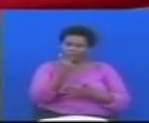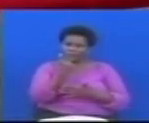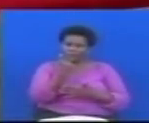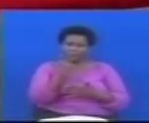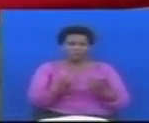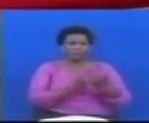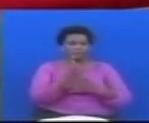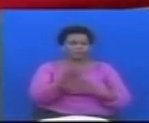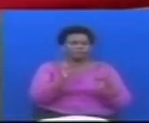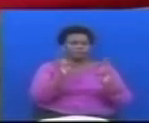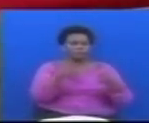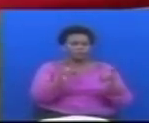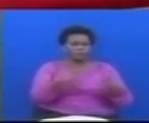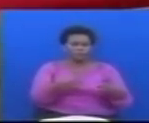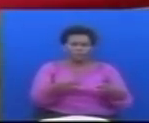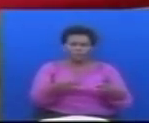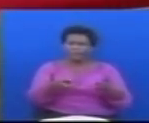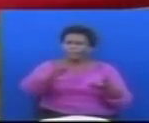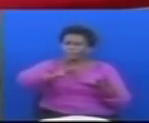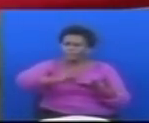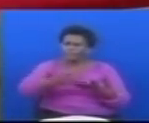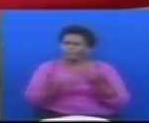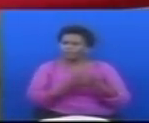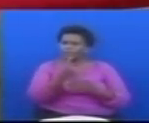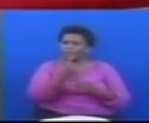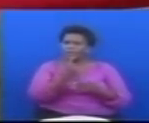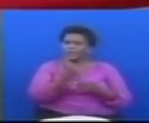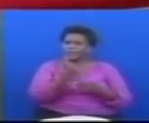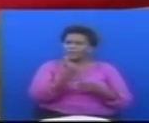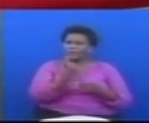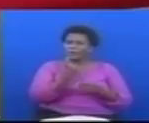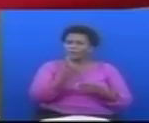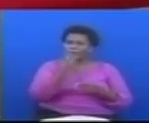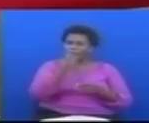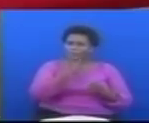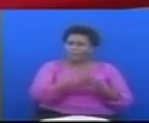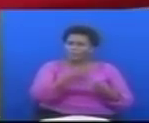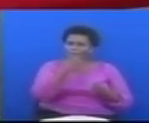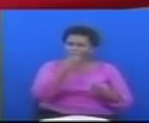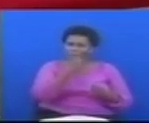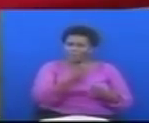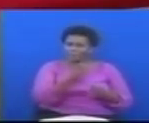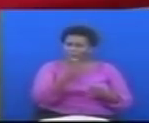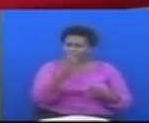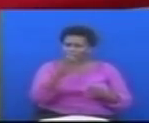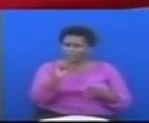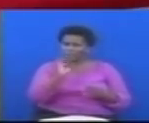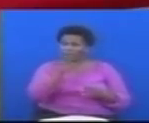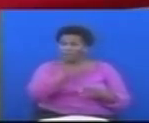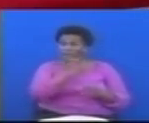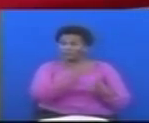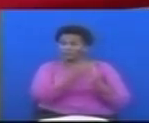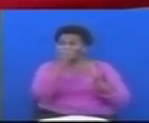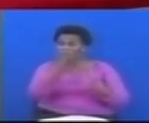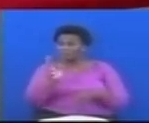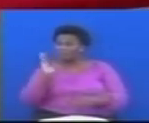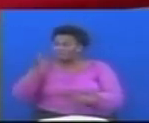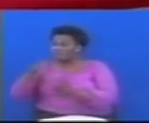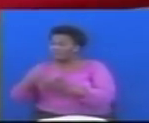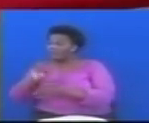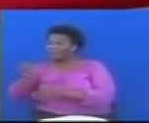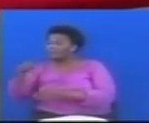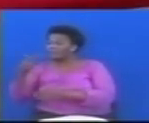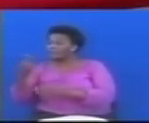kutokea matukio 394 mwezi Disemba 2015 hadi kufikia matukio